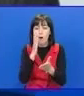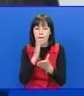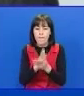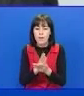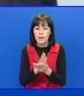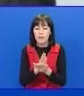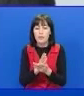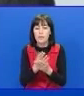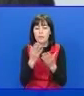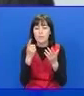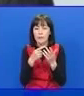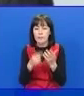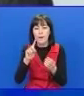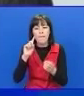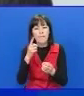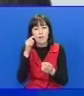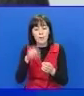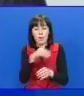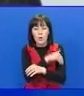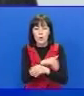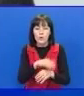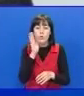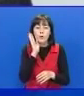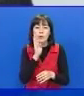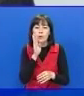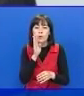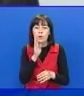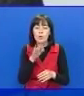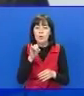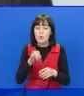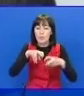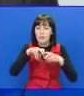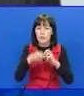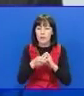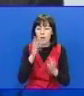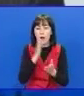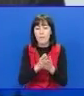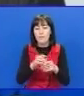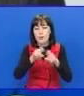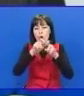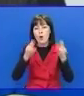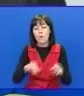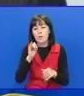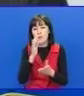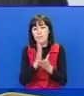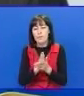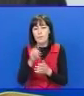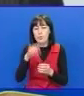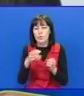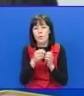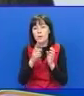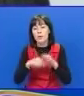қойған. Егер бірде-бір көшені су ағауы байқалса, ебімізді құбыр істен шығы жатса, өлшеуіш